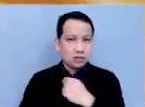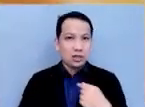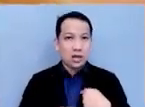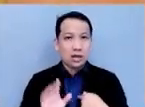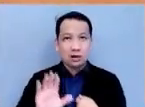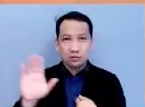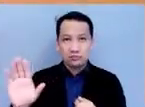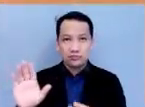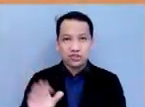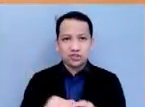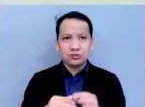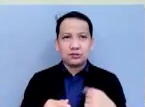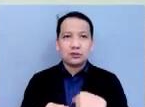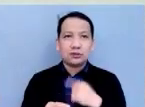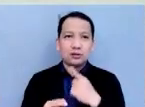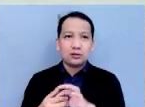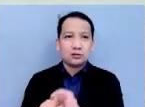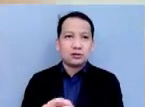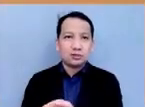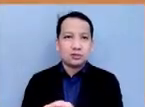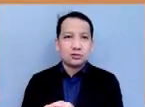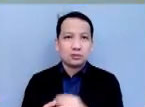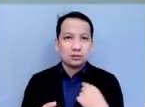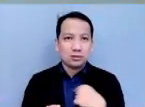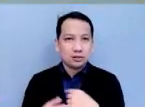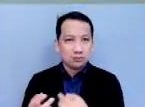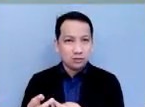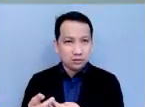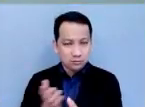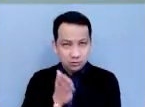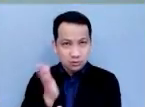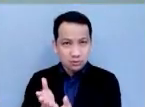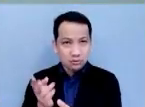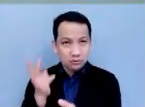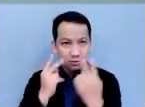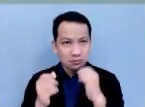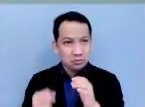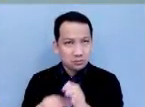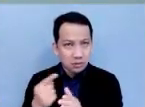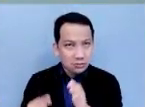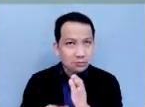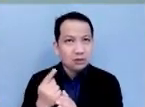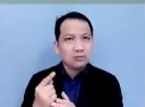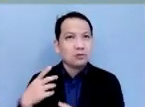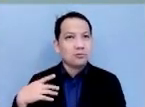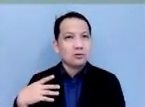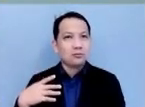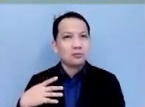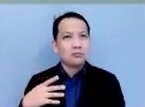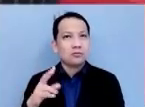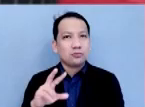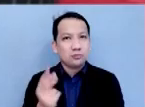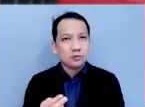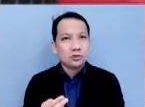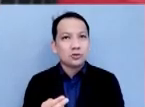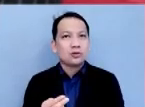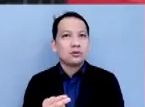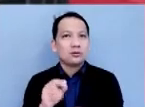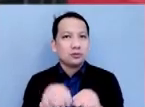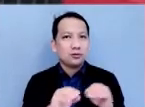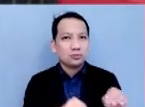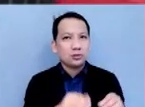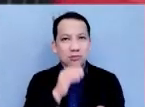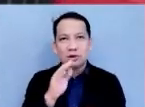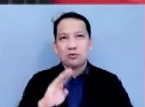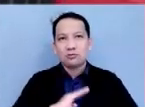buhay. Sa sakahan lang kami kumukuha ng mga pinagkakitaan. Minsan, naghihintay lang kami kung kailan yung ani. Minsan, hindi sapat